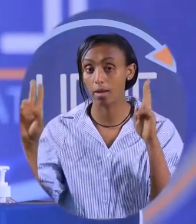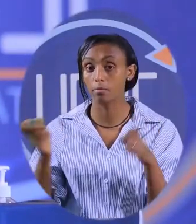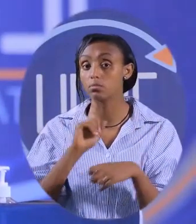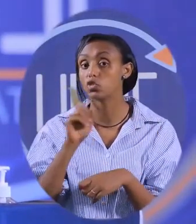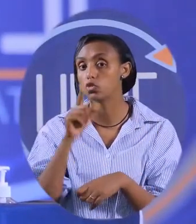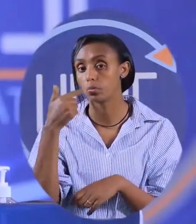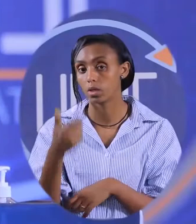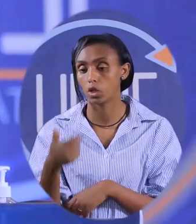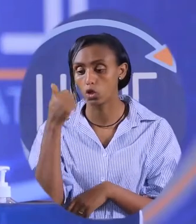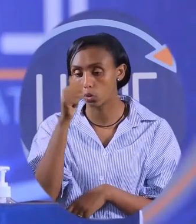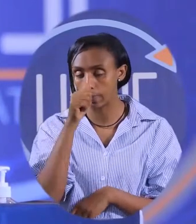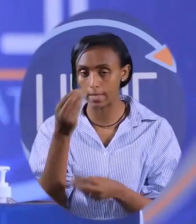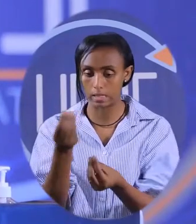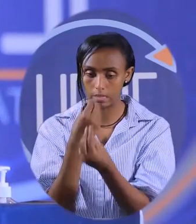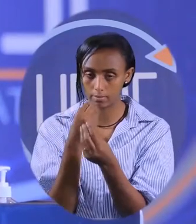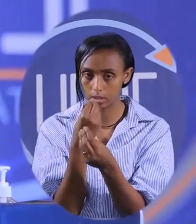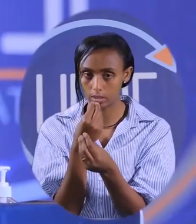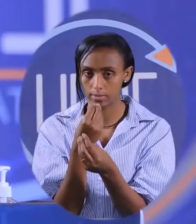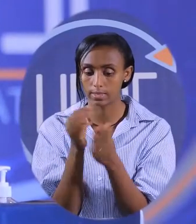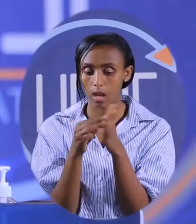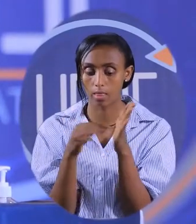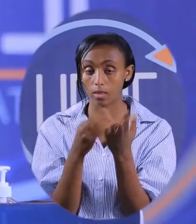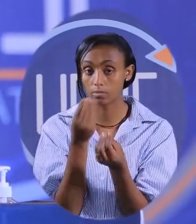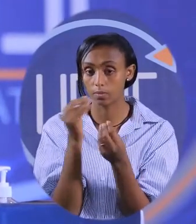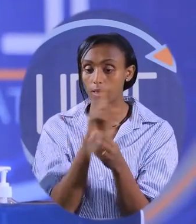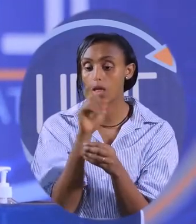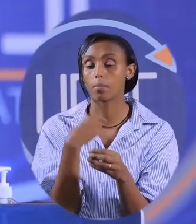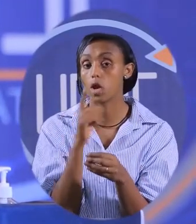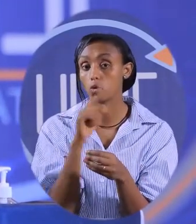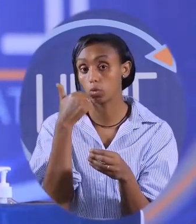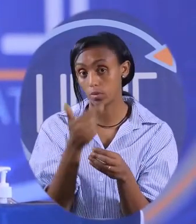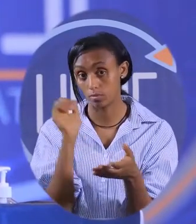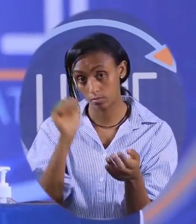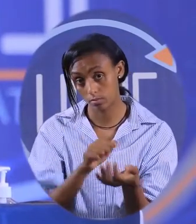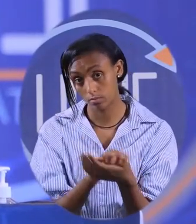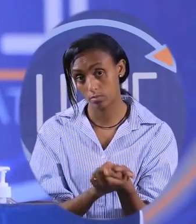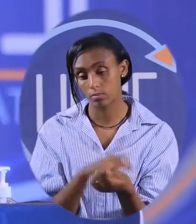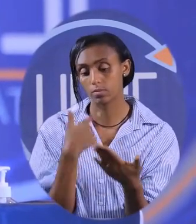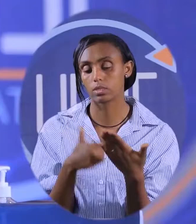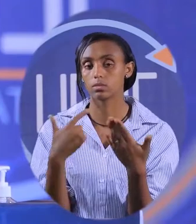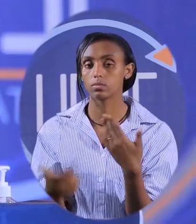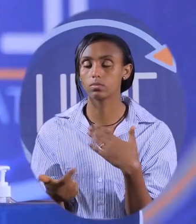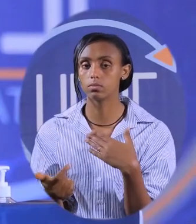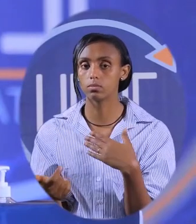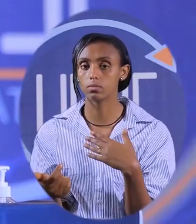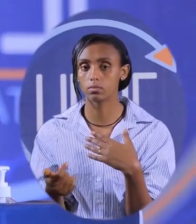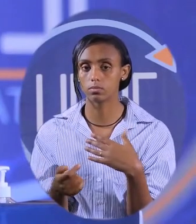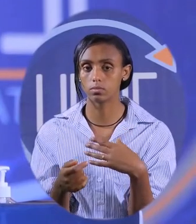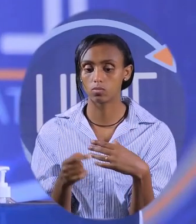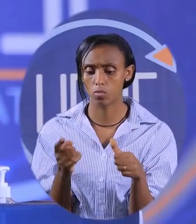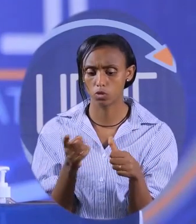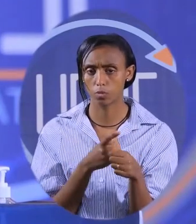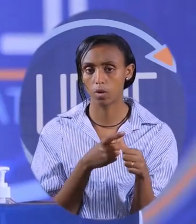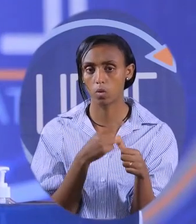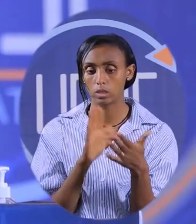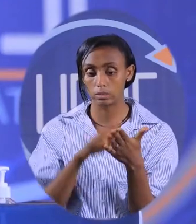እንደሚለው ለኢትዮጵያ የምግብ እና ሥርዓተ ምግብ ችግር ተጠያቂ ማን ነው የሚለው። ለዚህ ግንባር ቀደም